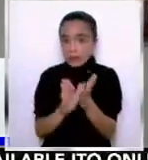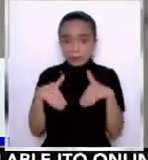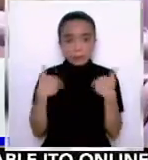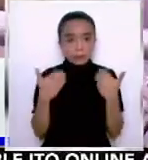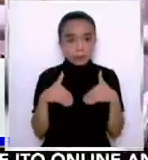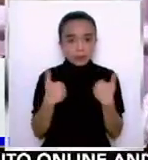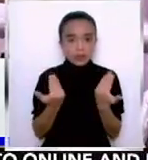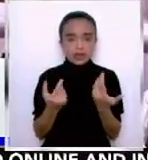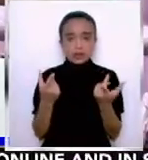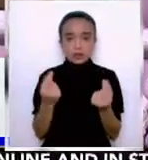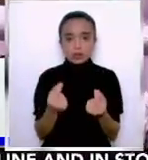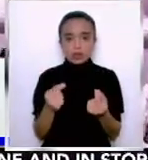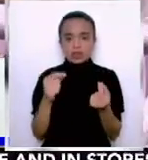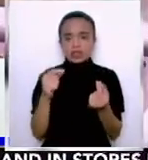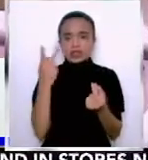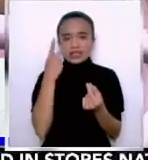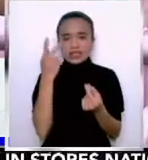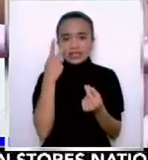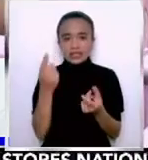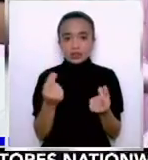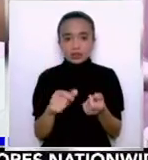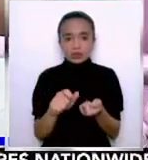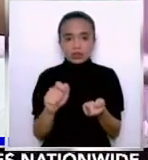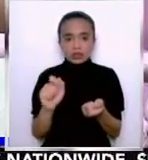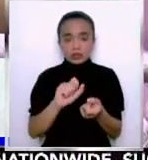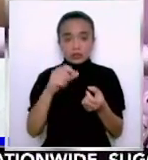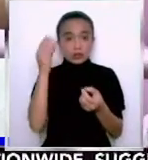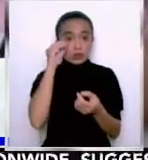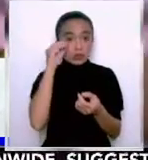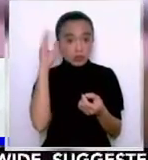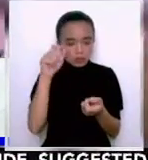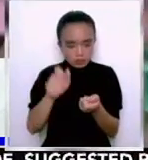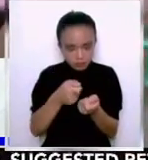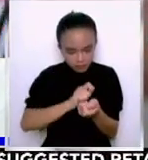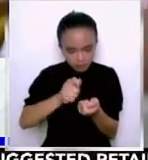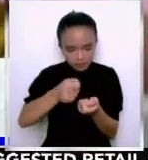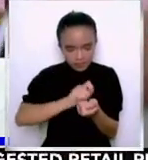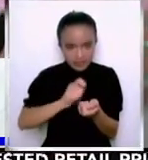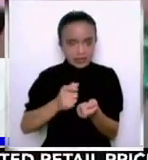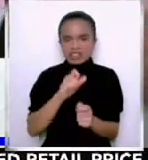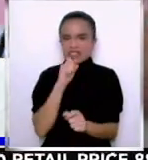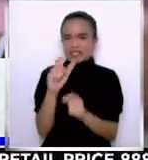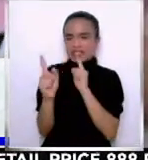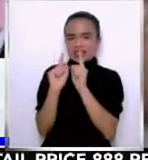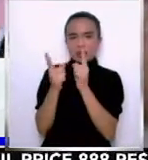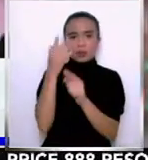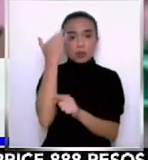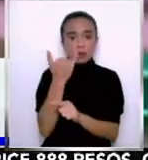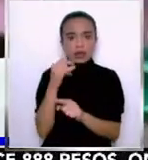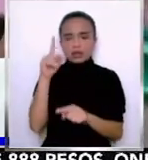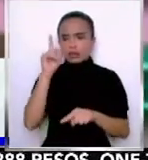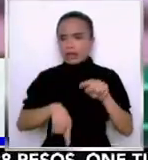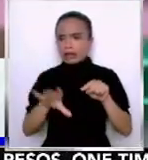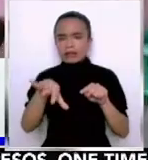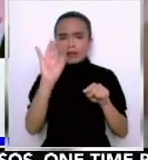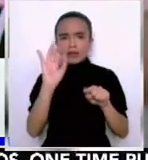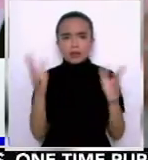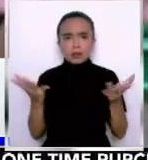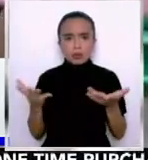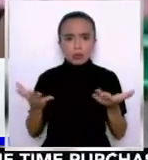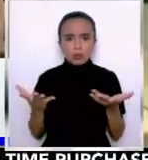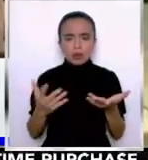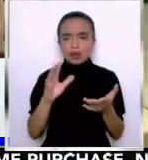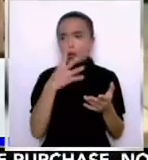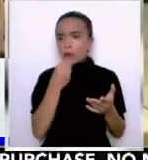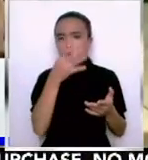bangketa at nagbabalat ng mga sibuyas. Hindi na namin sila nakausap dahil hindi namin mahagilap ang kanilang magulang o